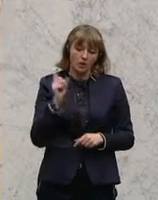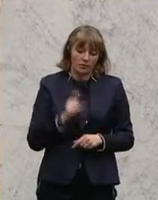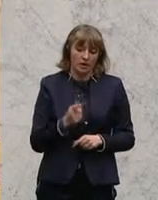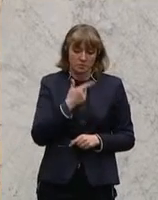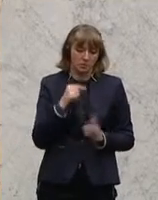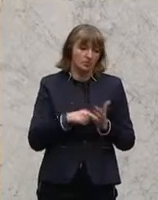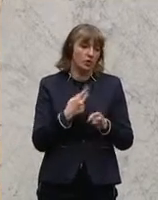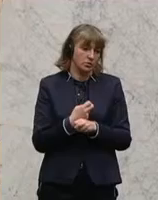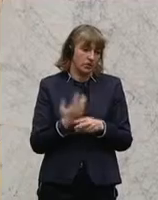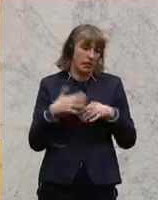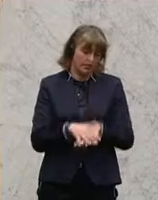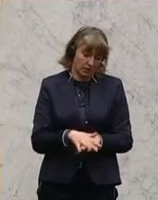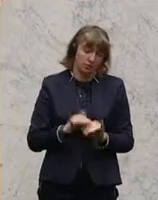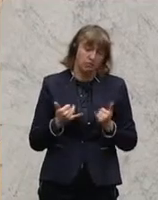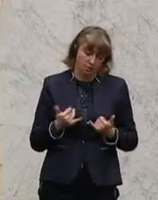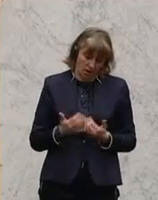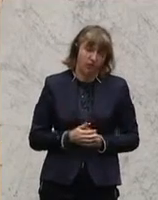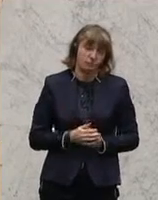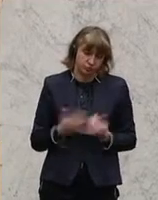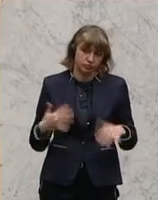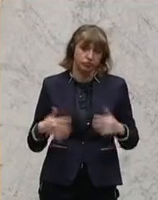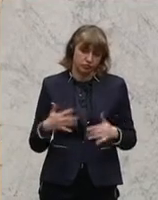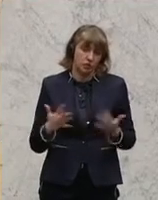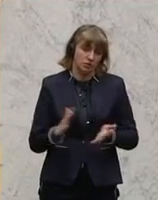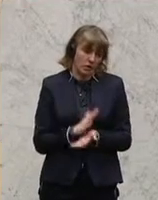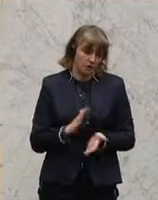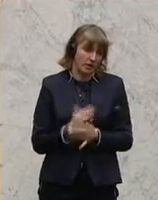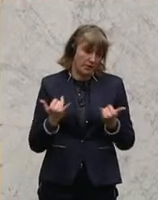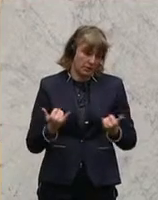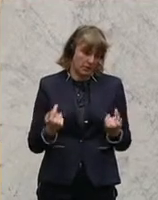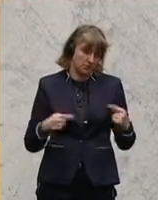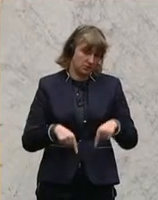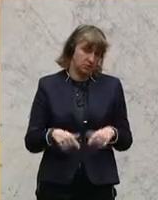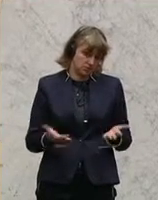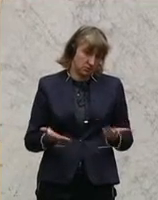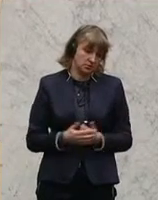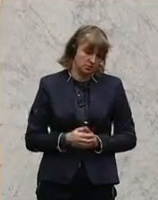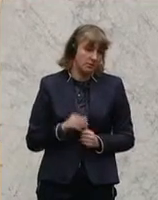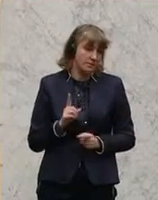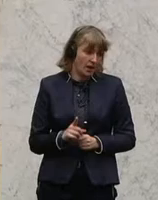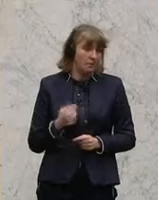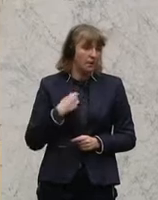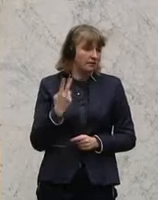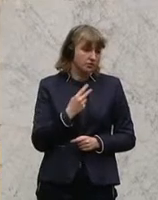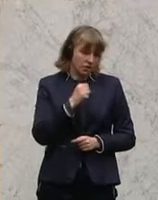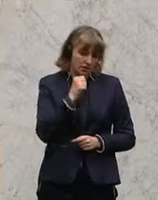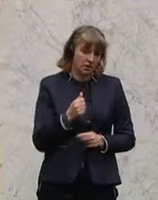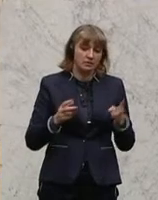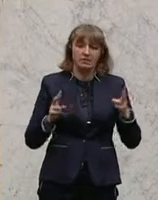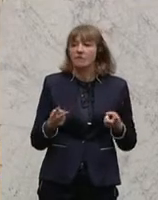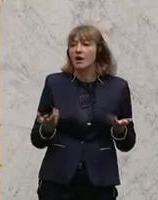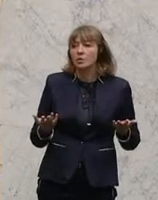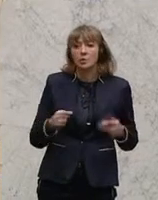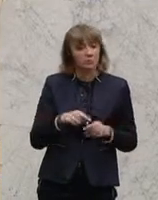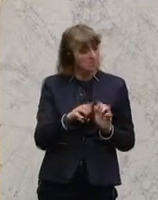Menschen in Österreich zu integrieren. Das ist die große Aufgabe, die jetzt auf uns wartet. Aber ich verstehe dann nicht, warum man